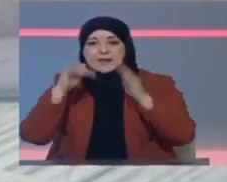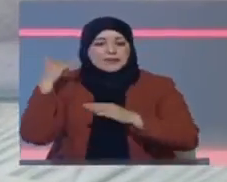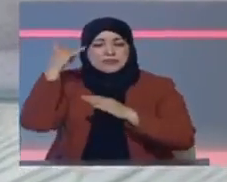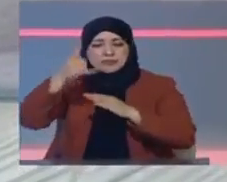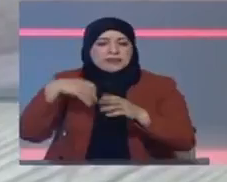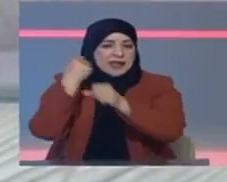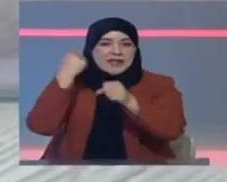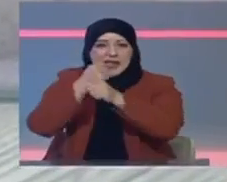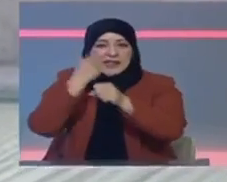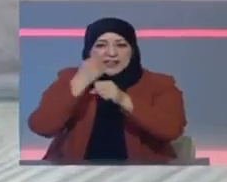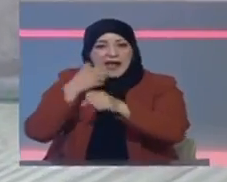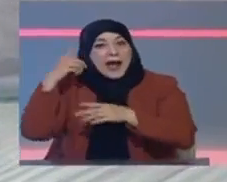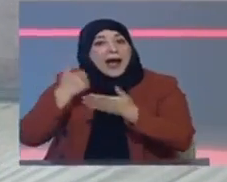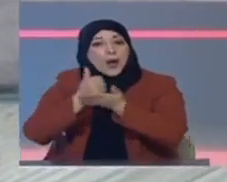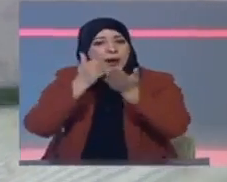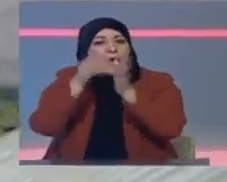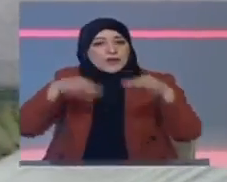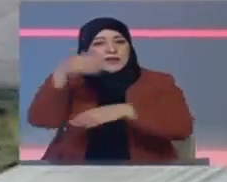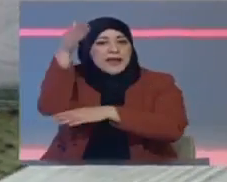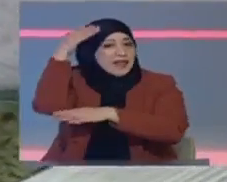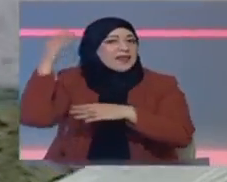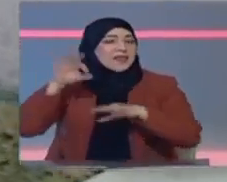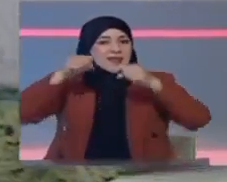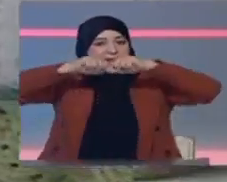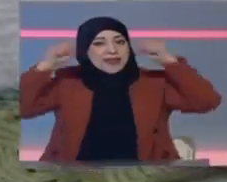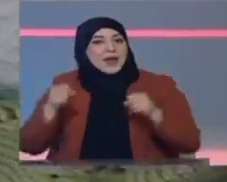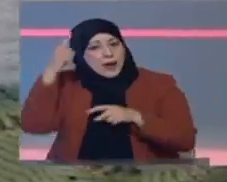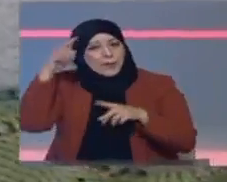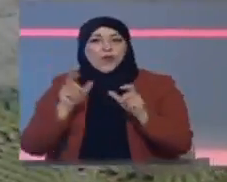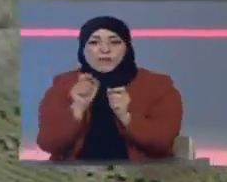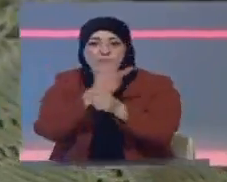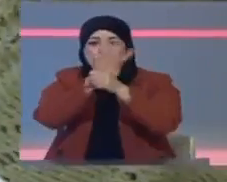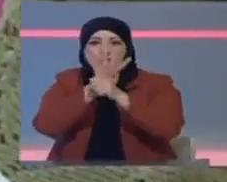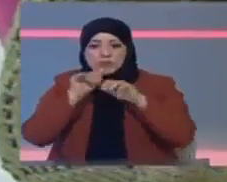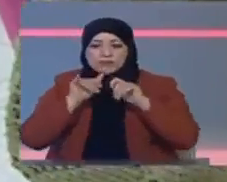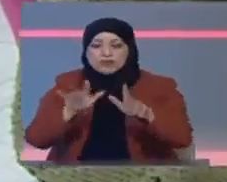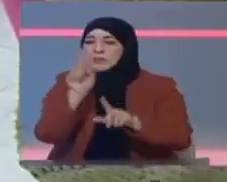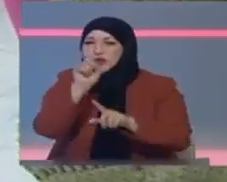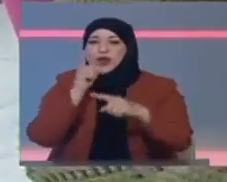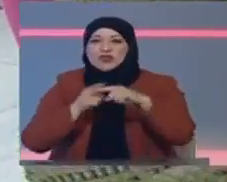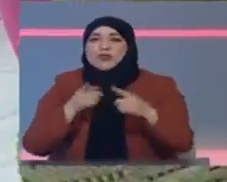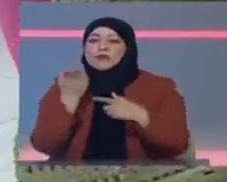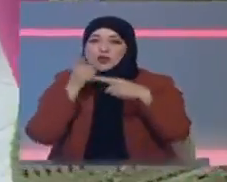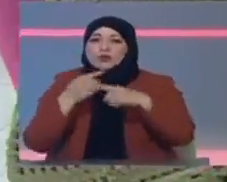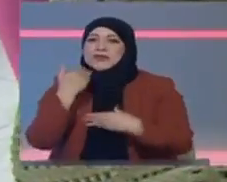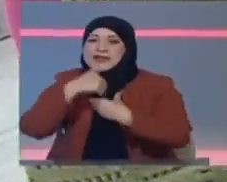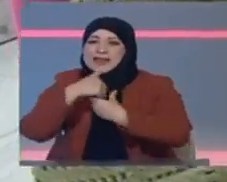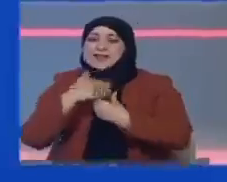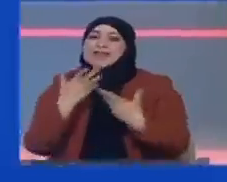مجهود الدوله في مجابهه هذا الفيروس وحتى لا يتجاوز هذا الوباء الانفس الى النفسيات